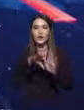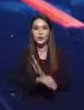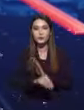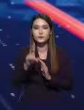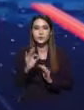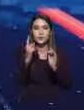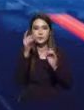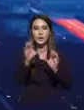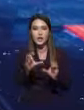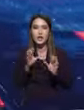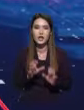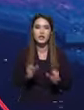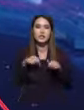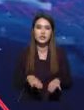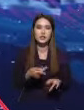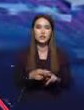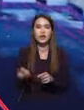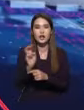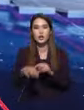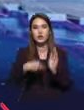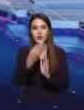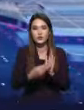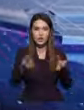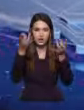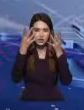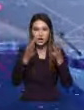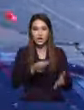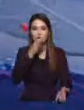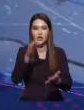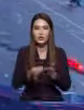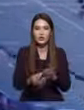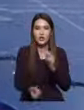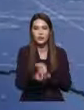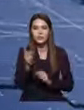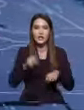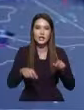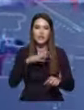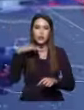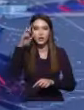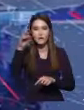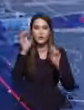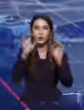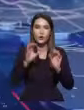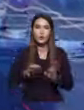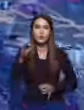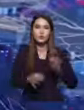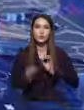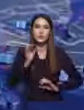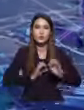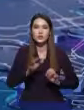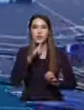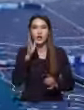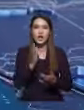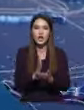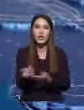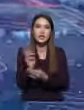немесе шешім оған сай келеме деген сұраққа нақты жауап беру қиындық тудыратын кездер болады. Көптеген мемлекетте конституциялық сот институты бар. Оған кез